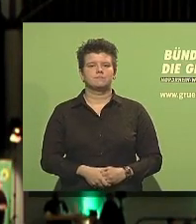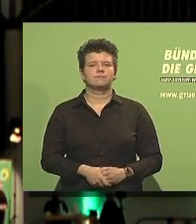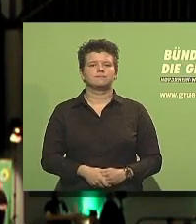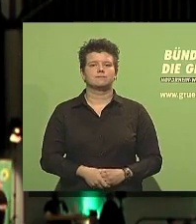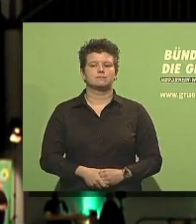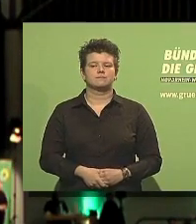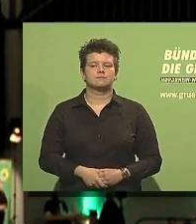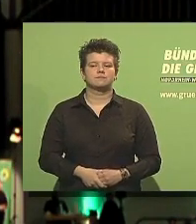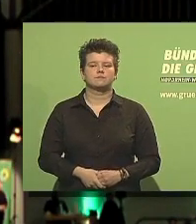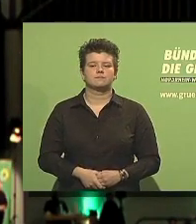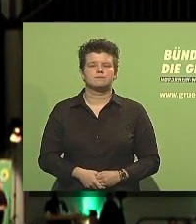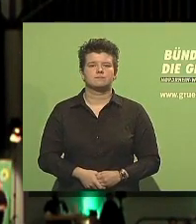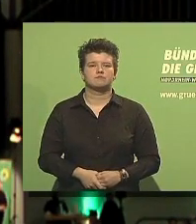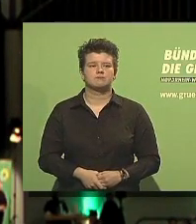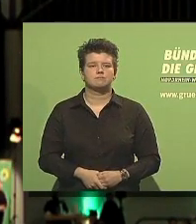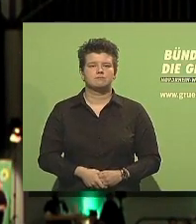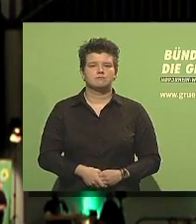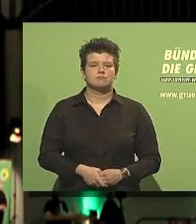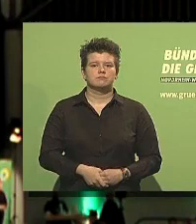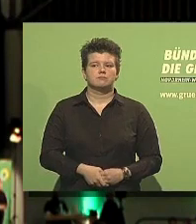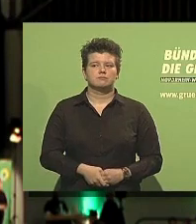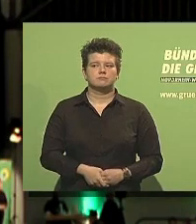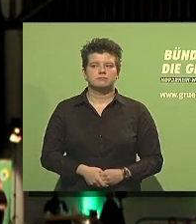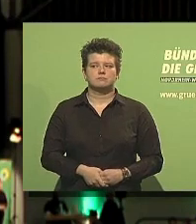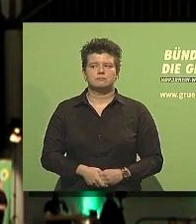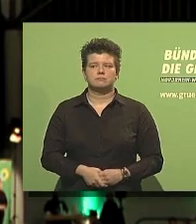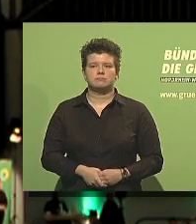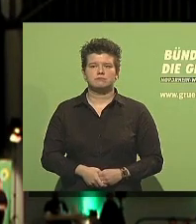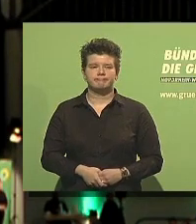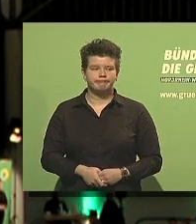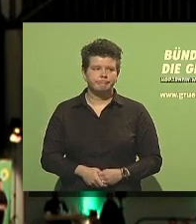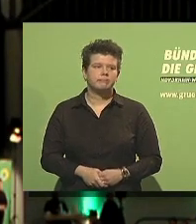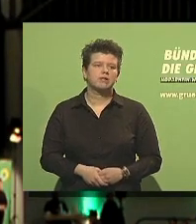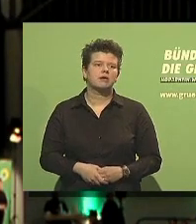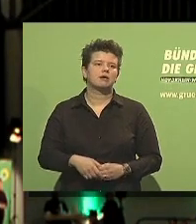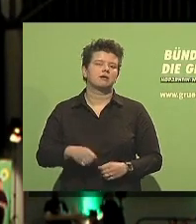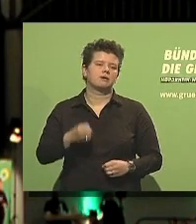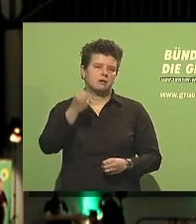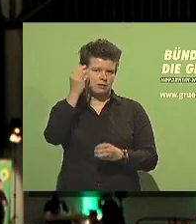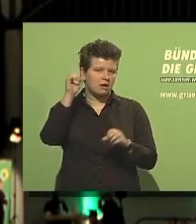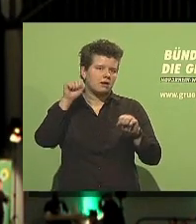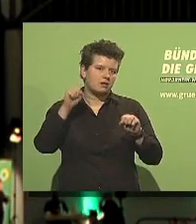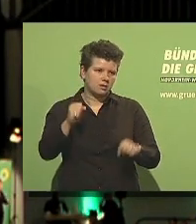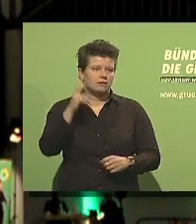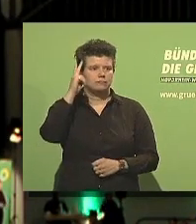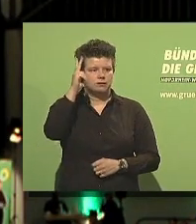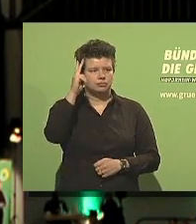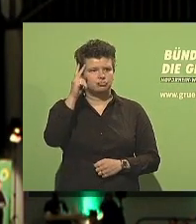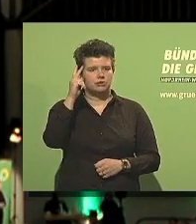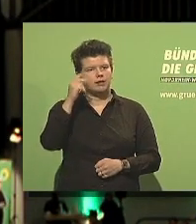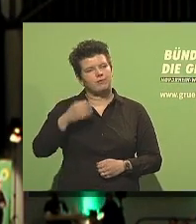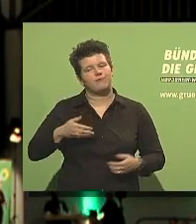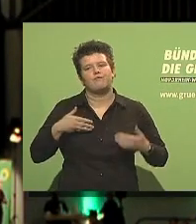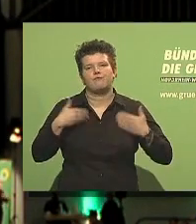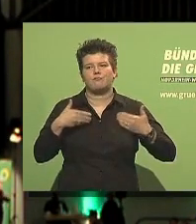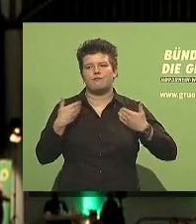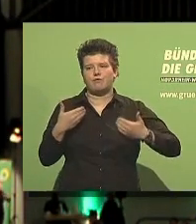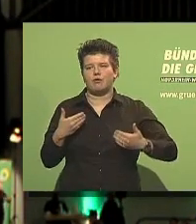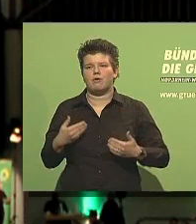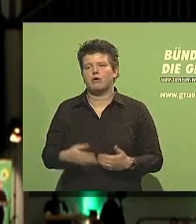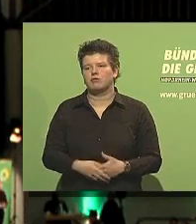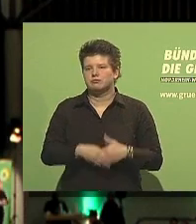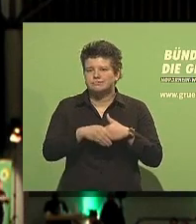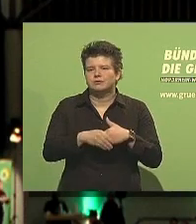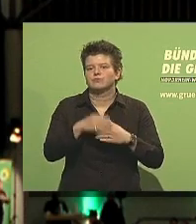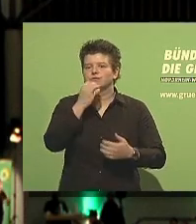Achso, ja. Also bei allem Verständnis für Freude und Gratulationswillen würde ich doch